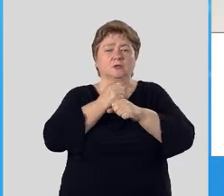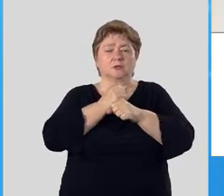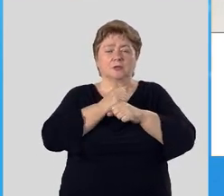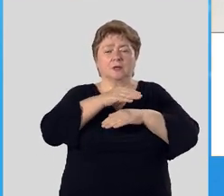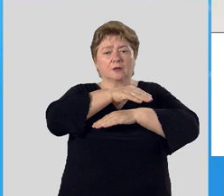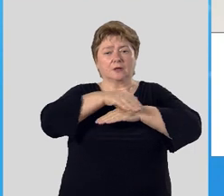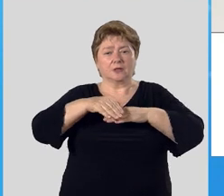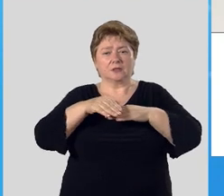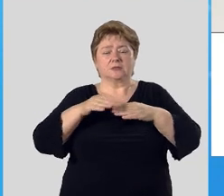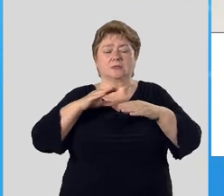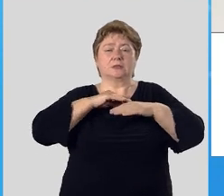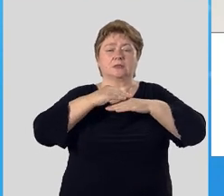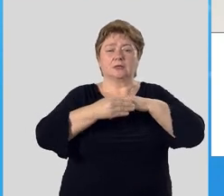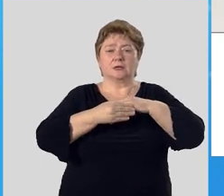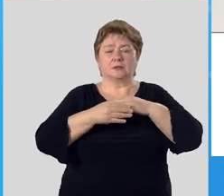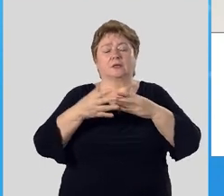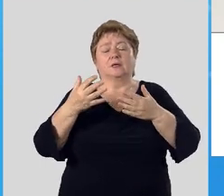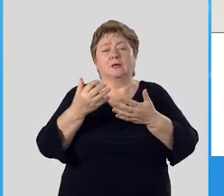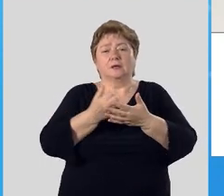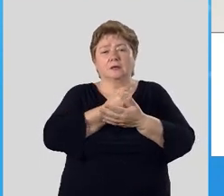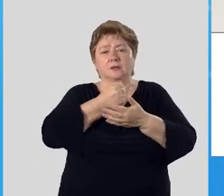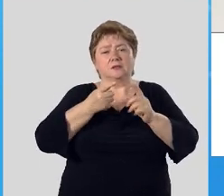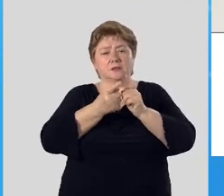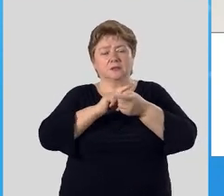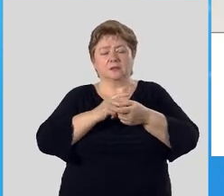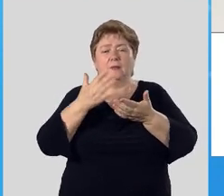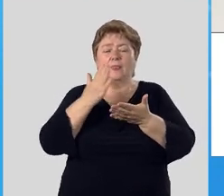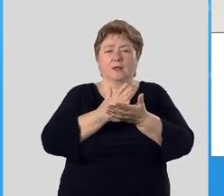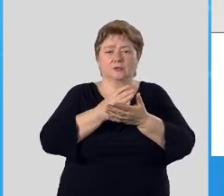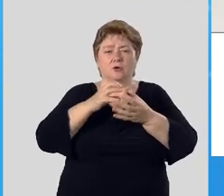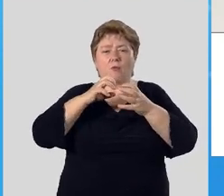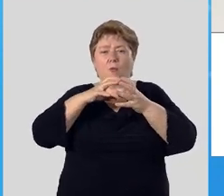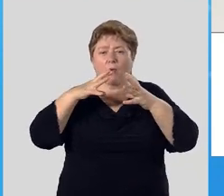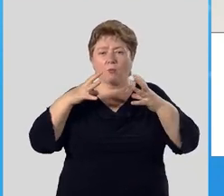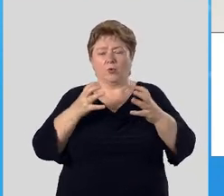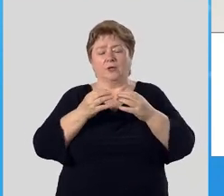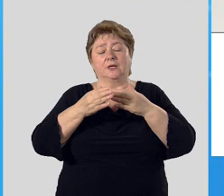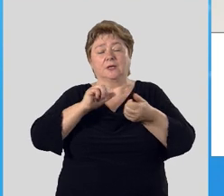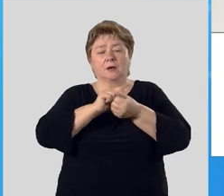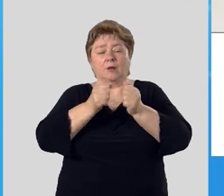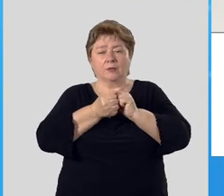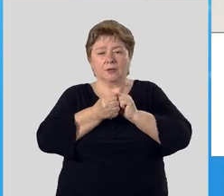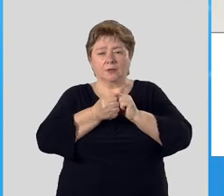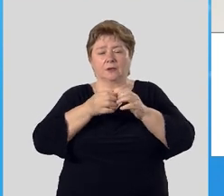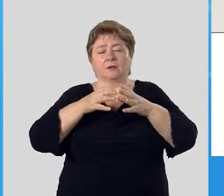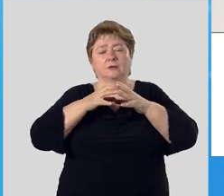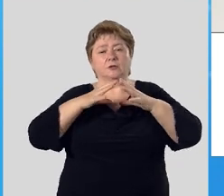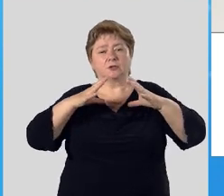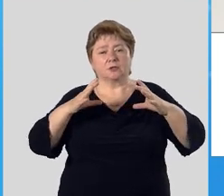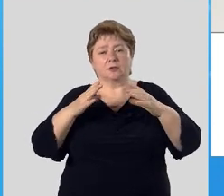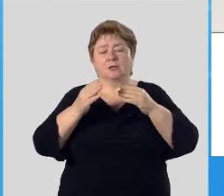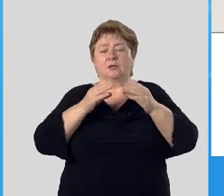границы тканей выявить изменения наличие опухолей камней расширение